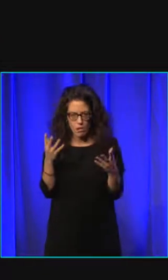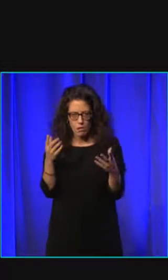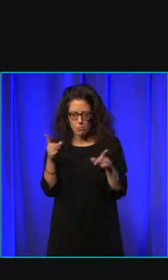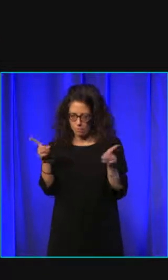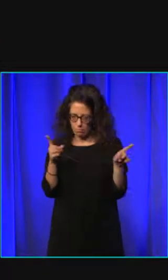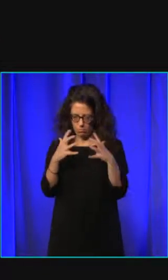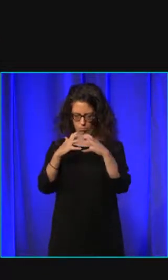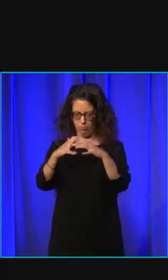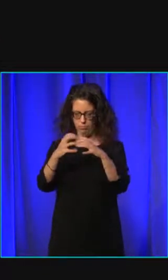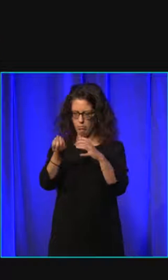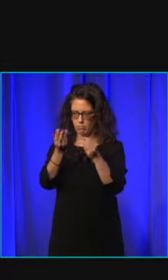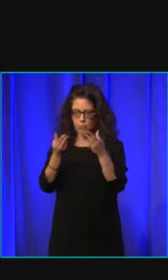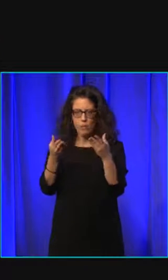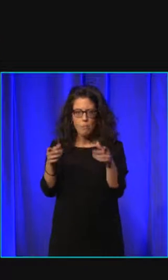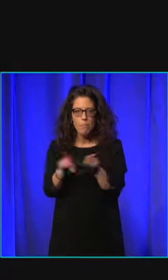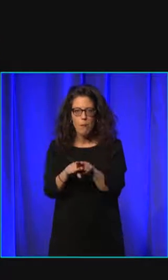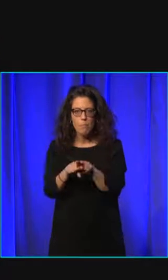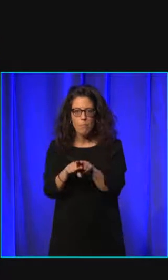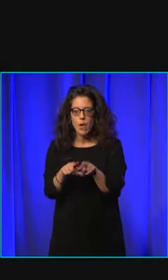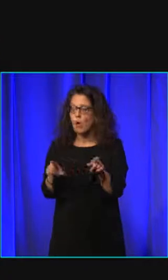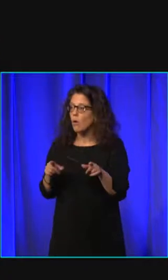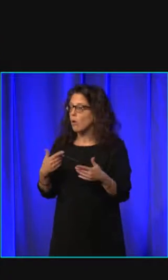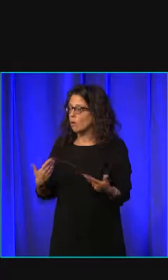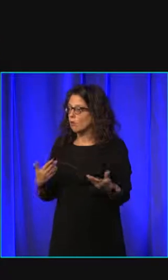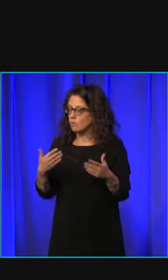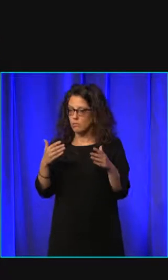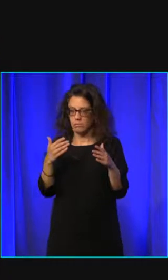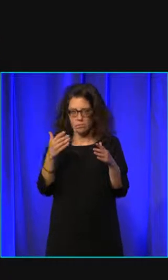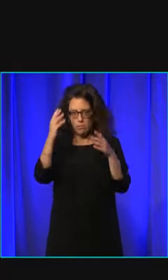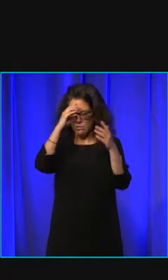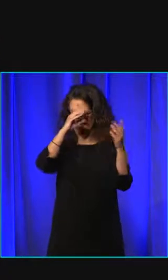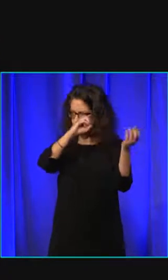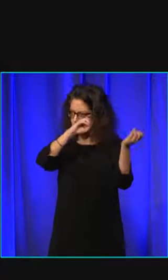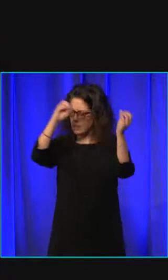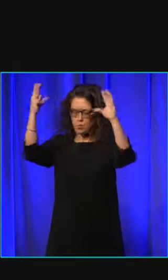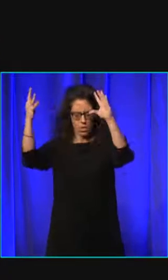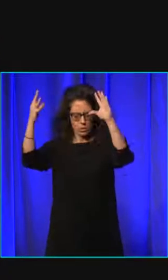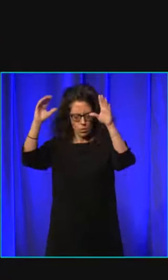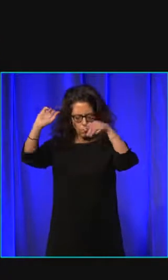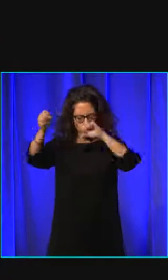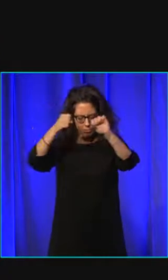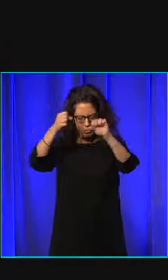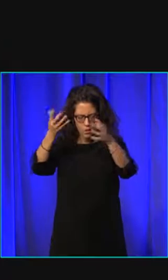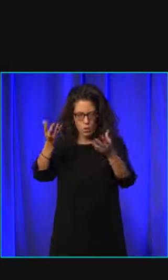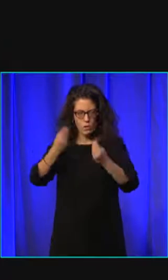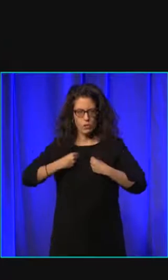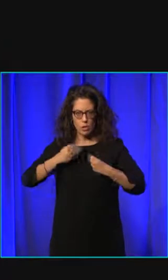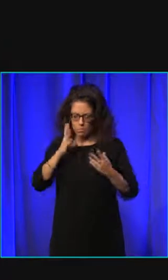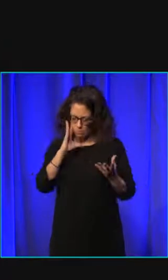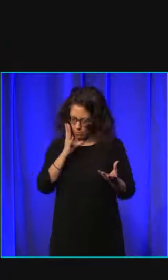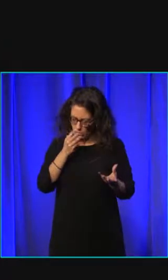vrai. Et comme on a montré que ces techniques de simulation motrice, elles peuvent faire naître des